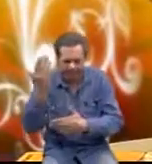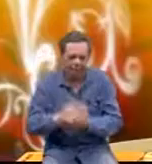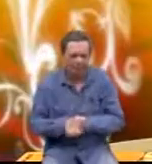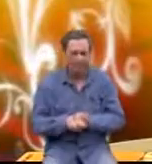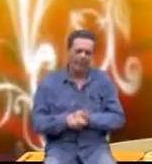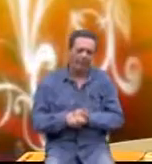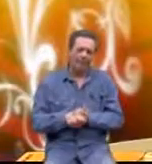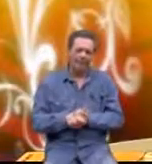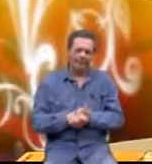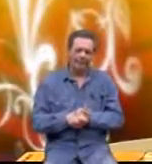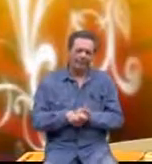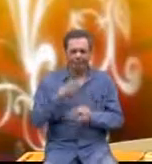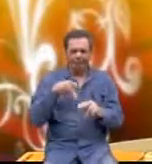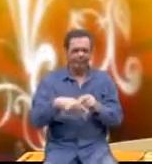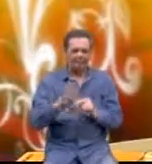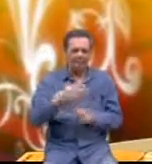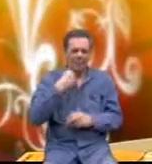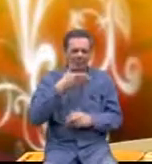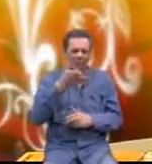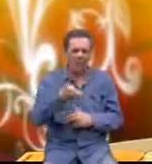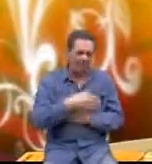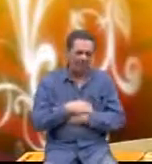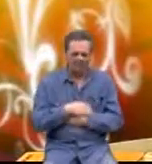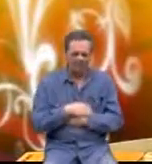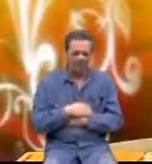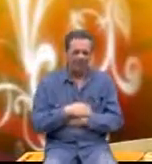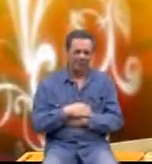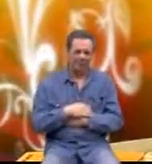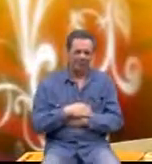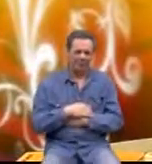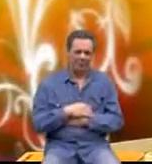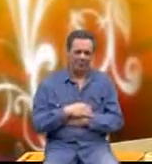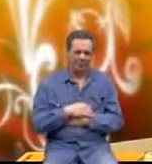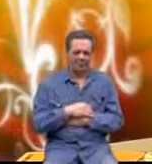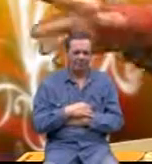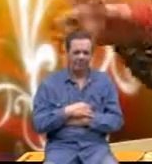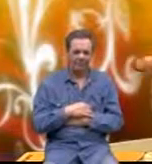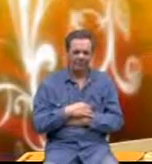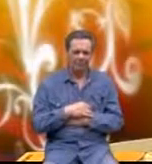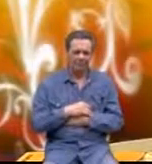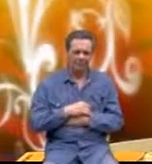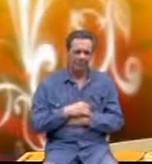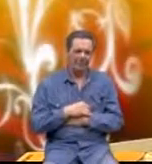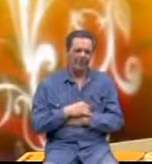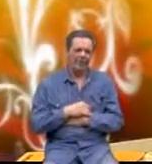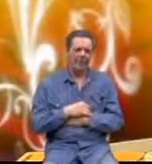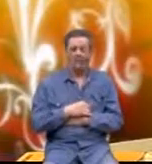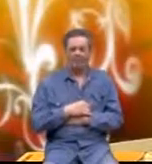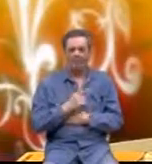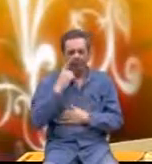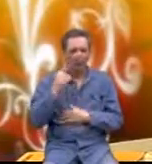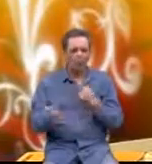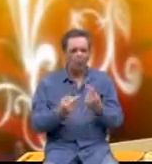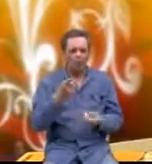Nećemo o tome, jer vidim da imamo slični stavova, da ne bi ljude krivo naveli. Krivo nemamo naveli, ništa protiv. Ako se dogodi, to će biti